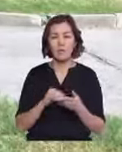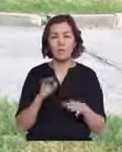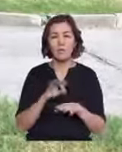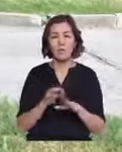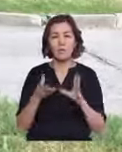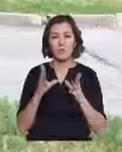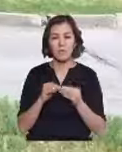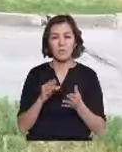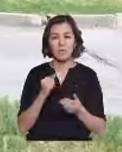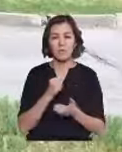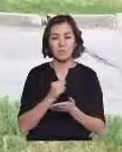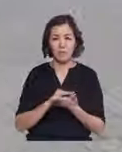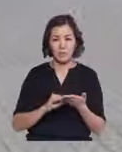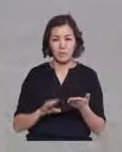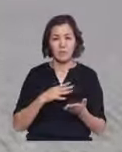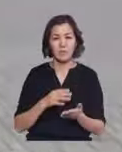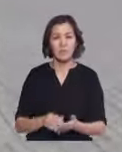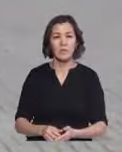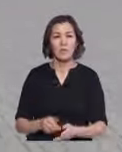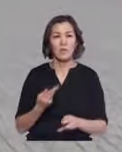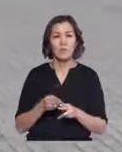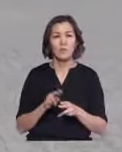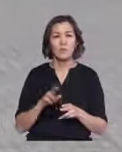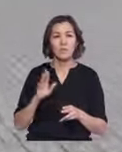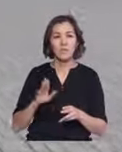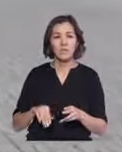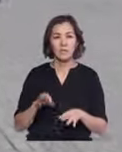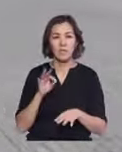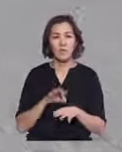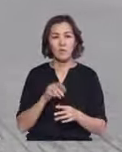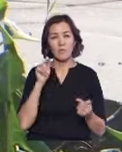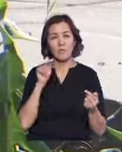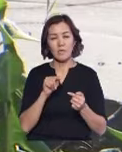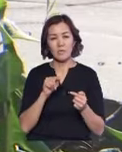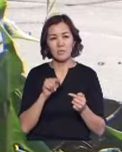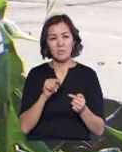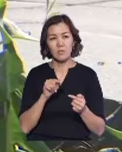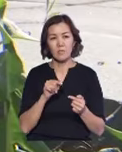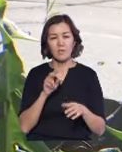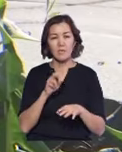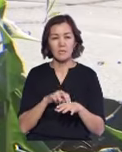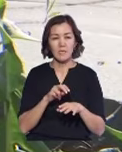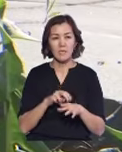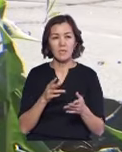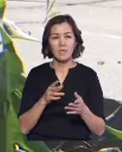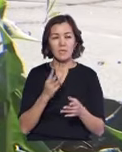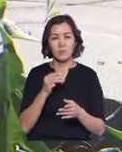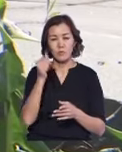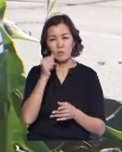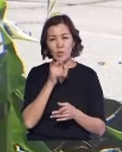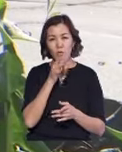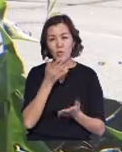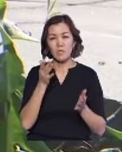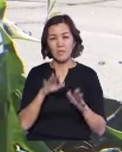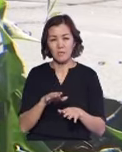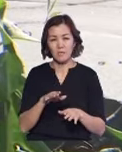мажесная генерация деп қойды. Осыдан кейін ардагер ауруға қарсы тұра бастаған. Себебі дәрігерлер туғандарына үш ай ғана өмірі